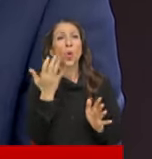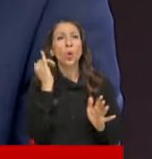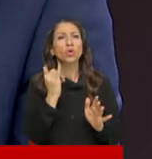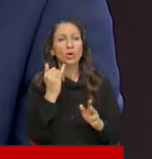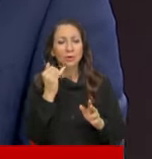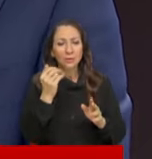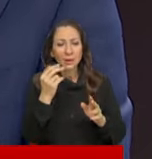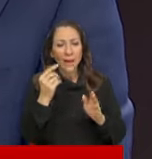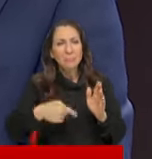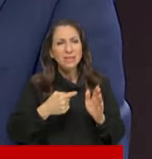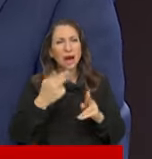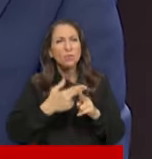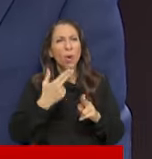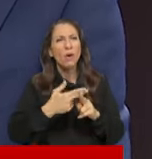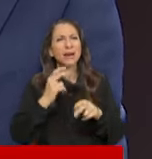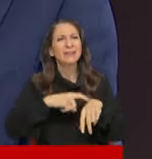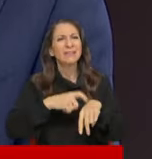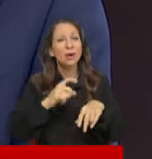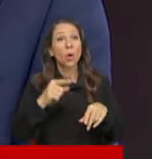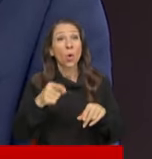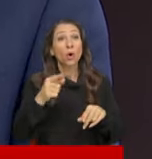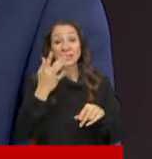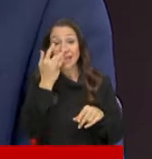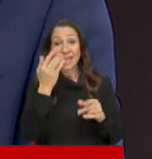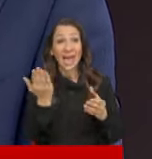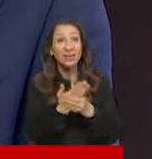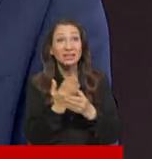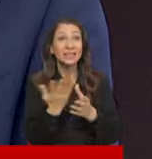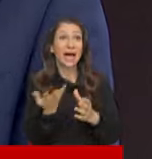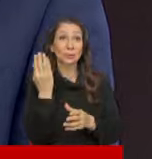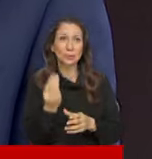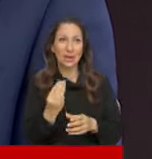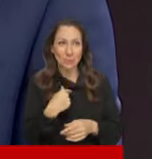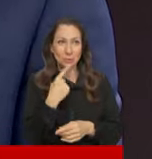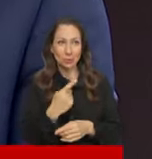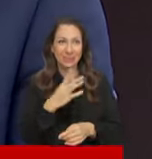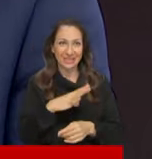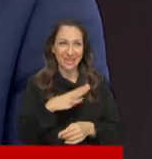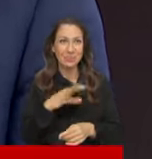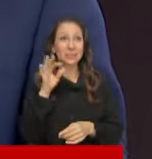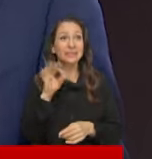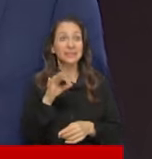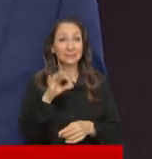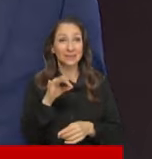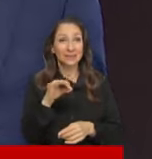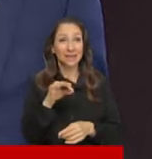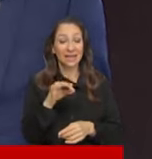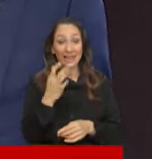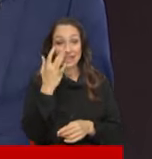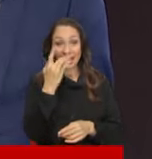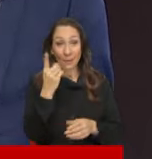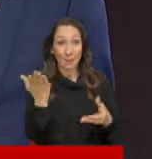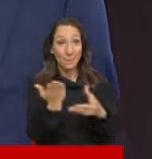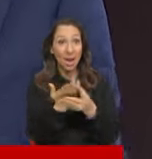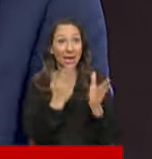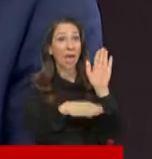imza atmışlar Eee benim imzam o sahte evraktaki imzadan da güzeldir onu ifade edeyim Şimdi Eee sahte bir